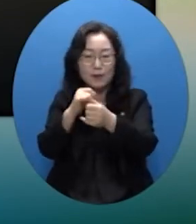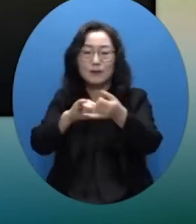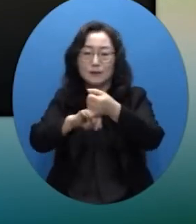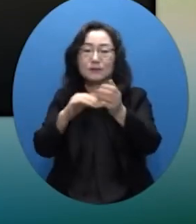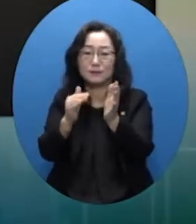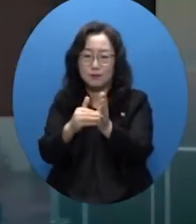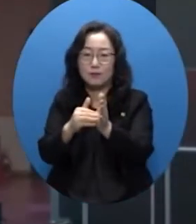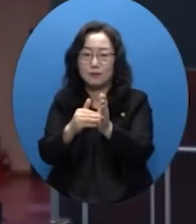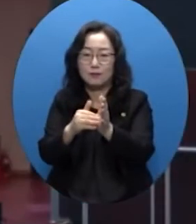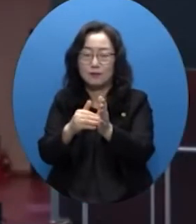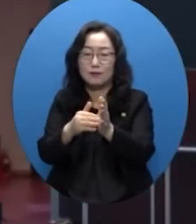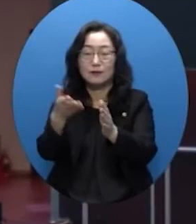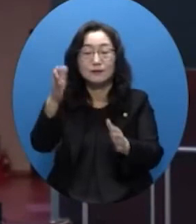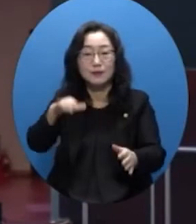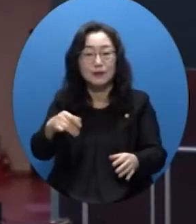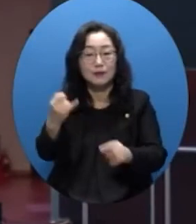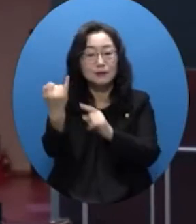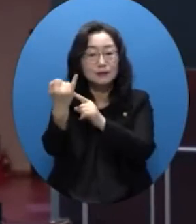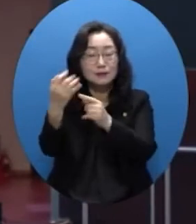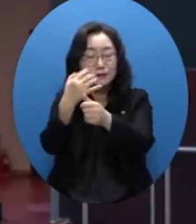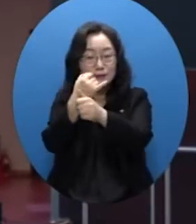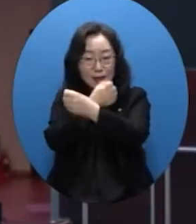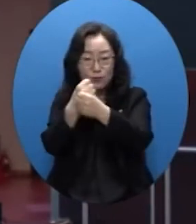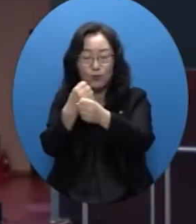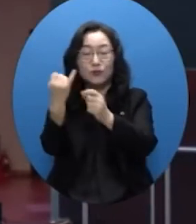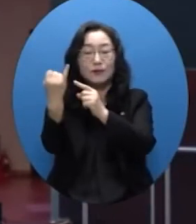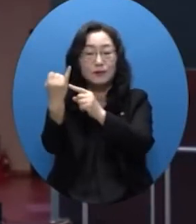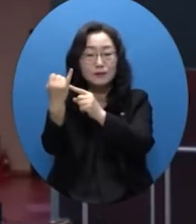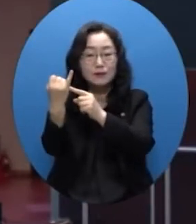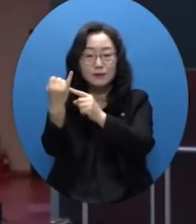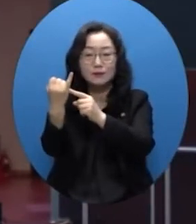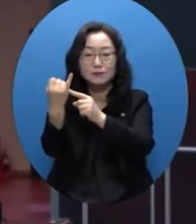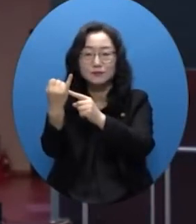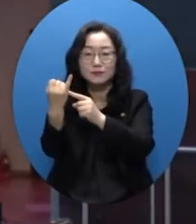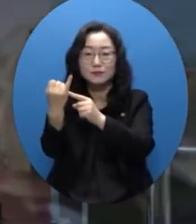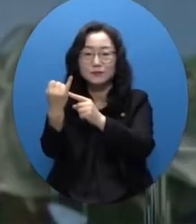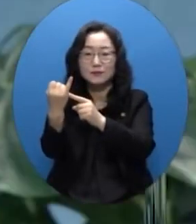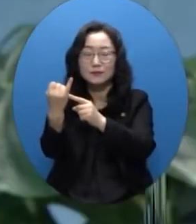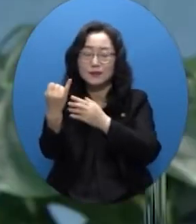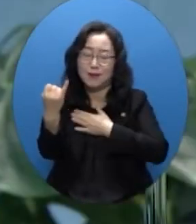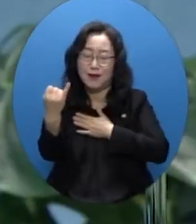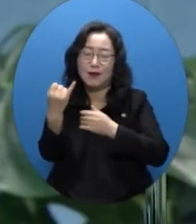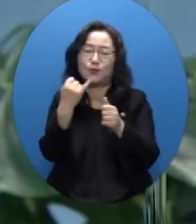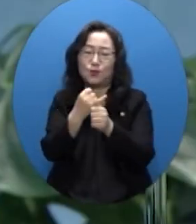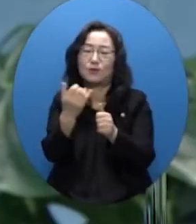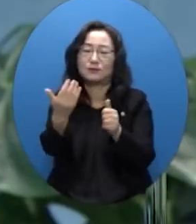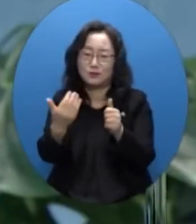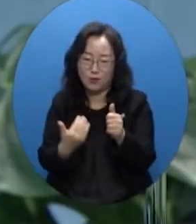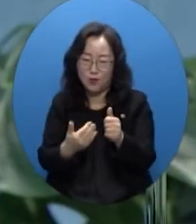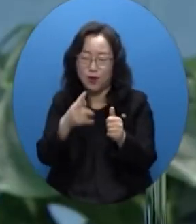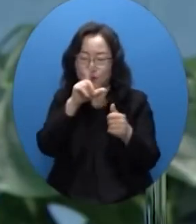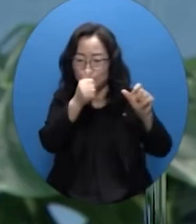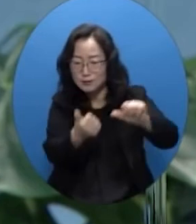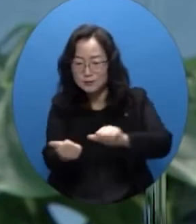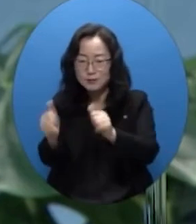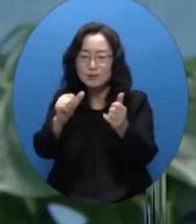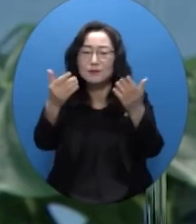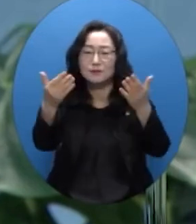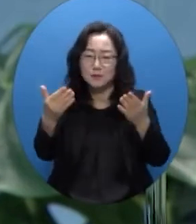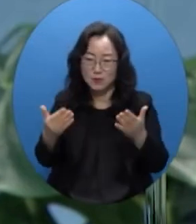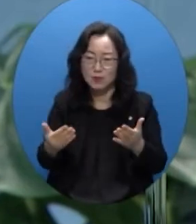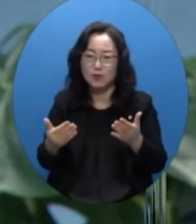그런데 이 이 루 3가 내가 경영학 이전에 침내 받고